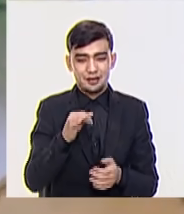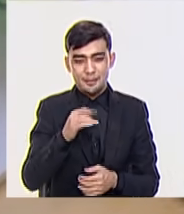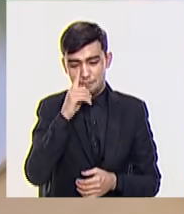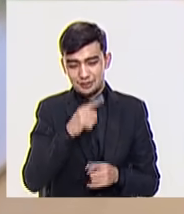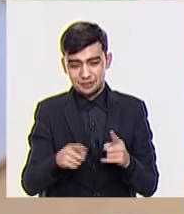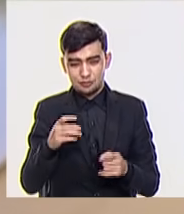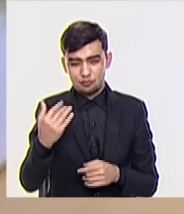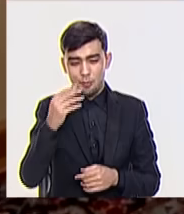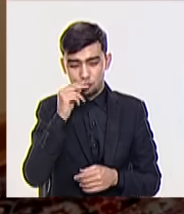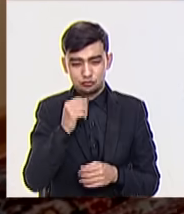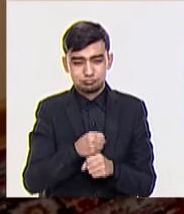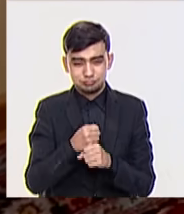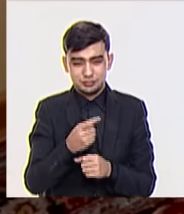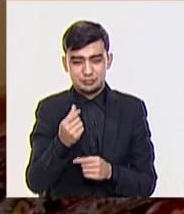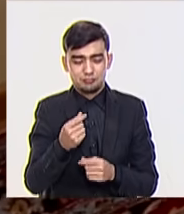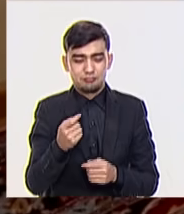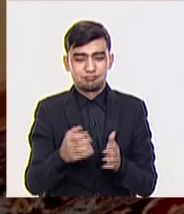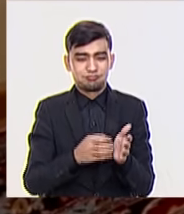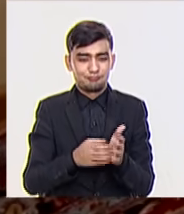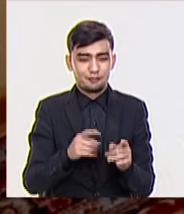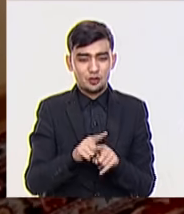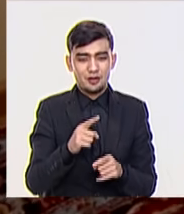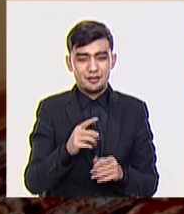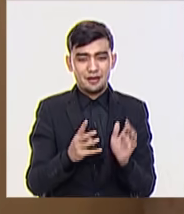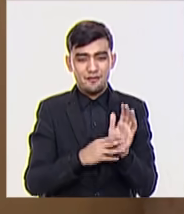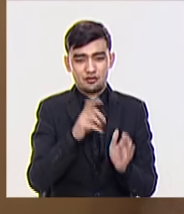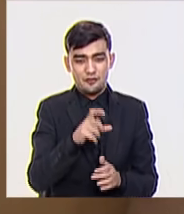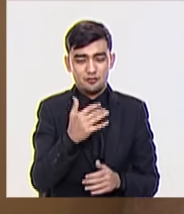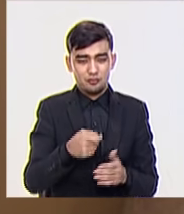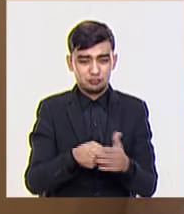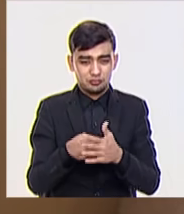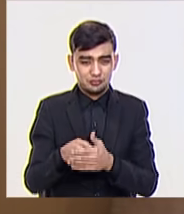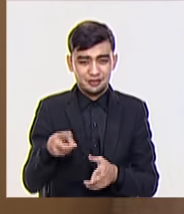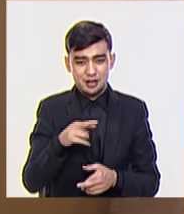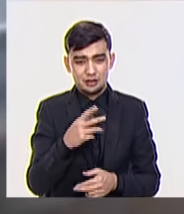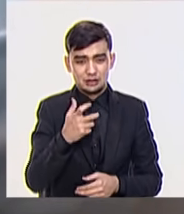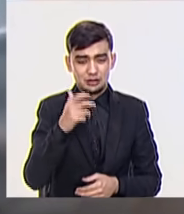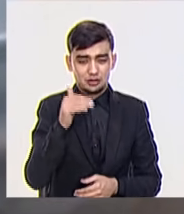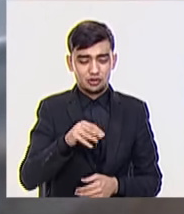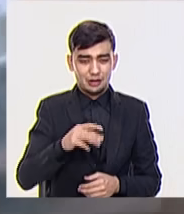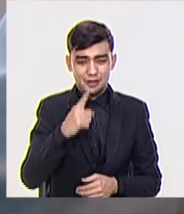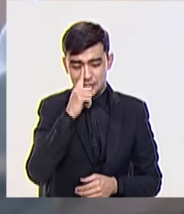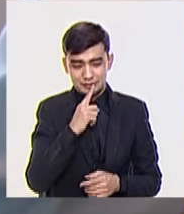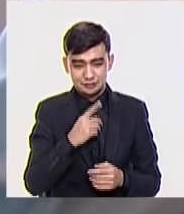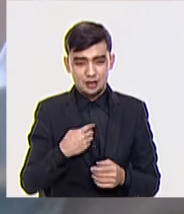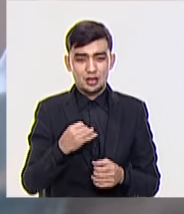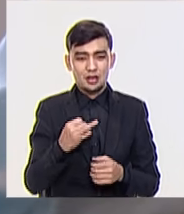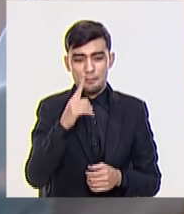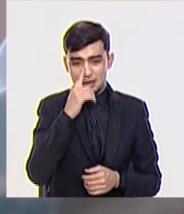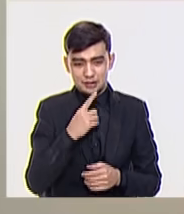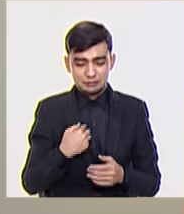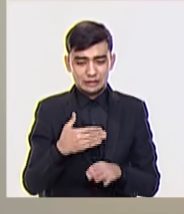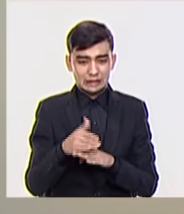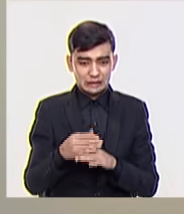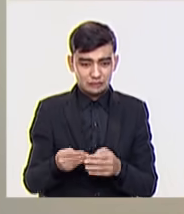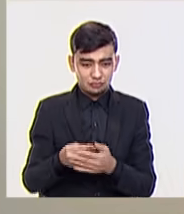ішіп жемнен артылмайды екен. Үйдегі 9 адамның бір айлық шығыны кемінде 300 мың теңгенің үстінде. Оған қоса ай сайын төлейтін несиесі